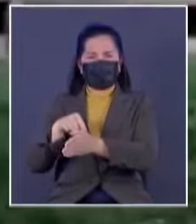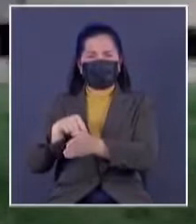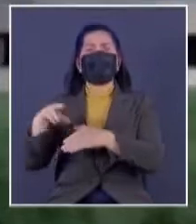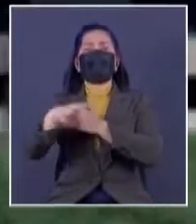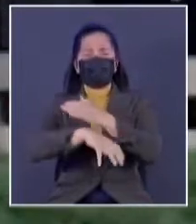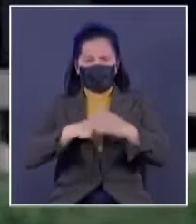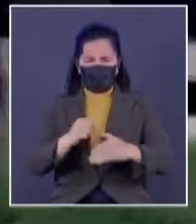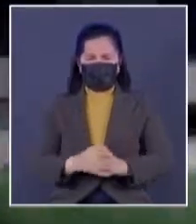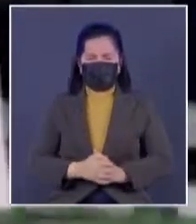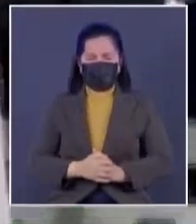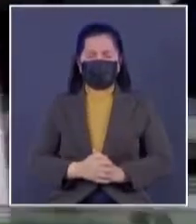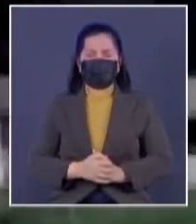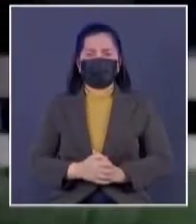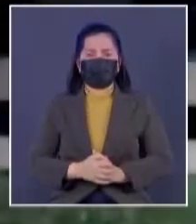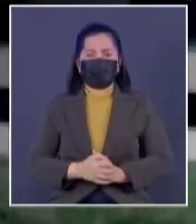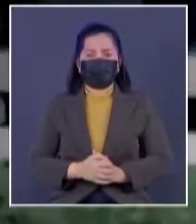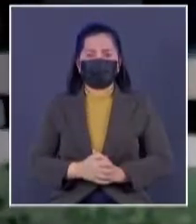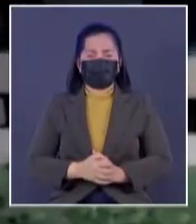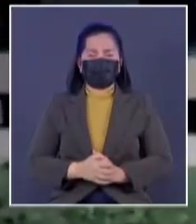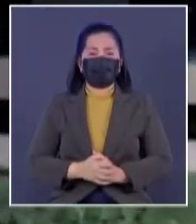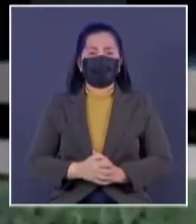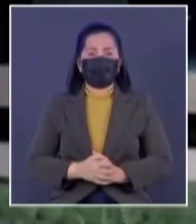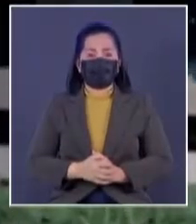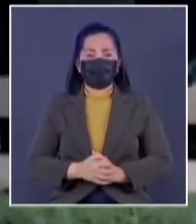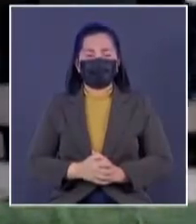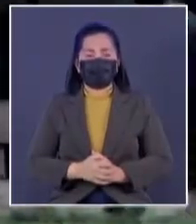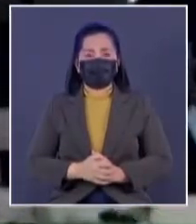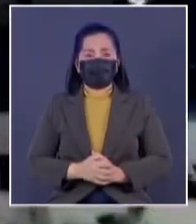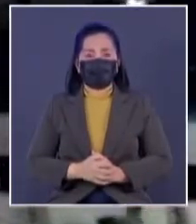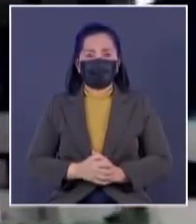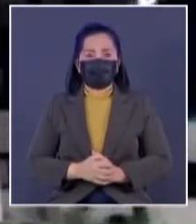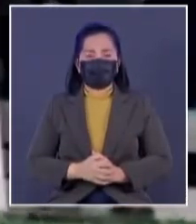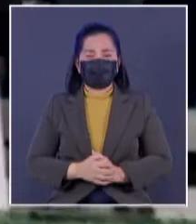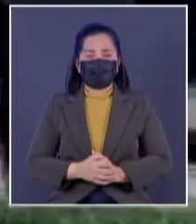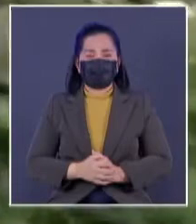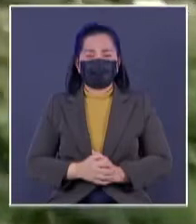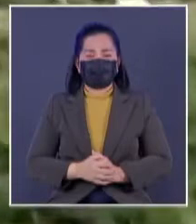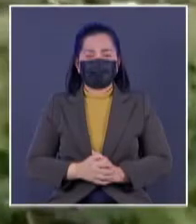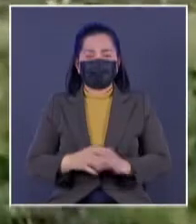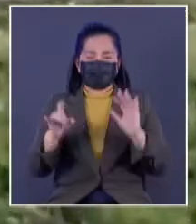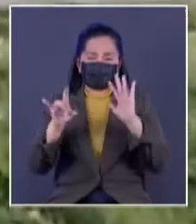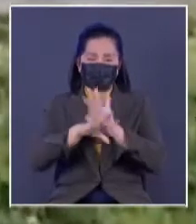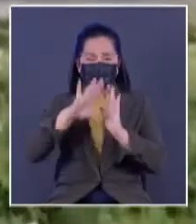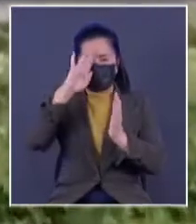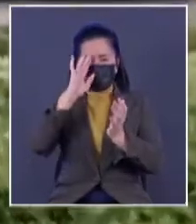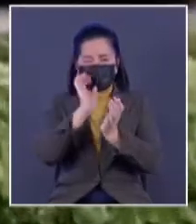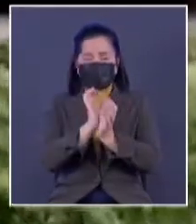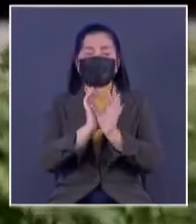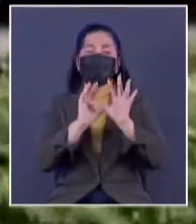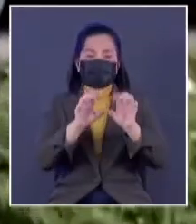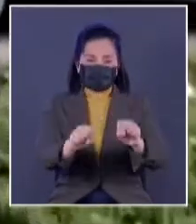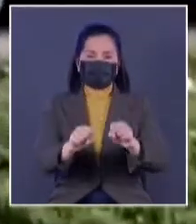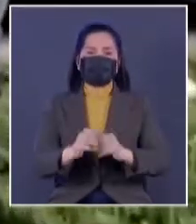ขโมยเข้ามา ครับ โอ้โหสารพัดสารเพจริงๆนะครับก็เนี่ยนะครับสุดท้ายก็ถูกอายัดตัวที่โรงพยาบาล